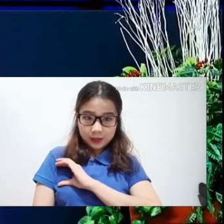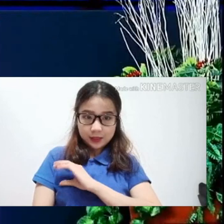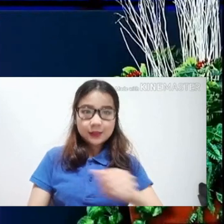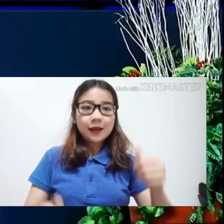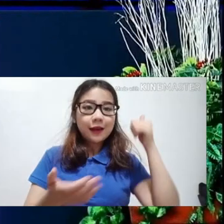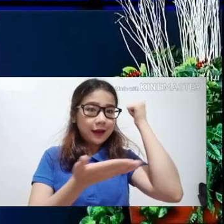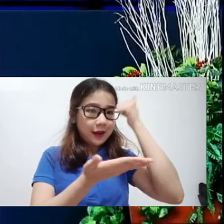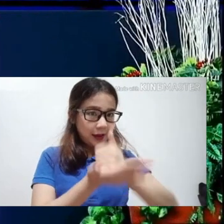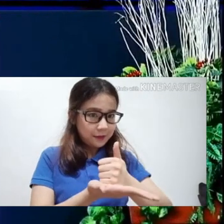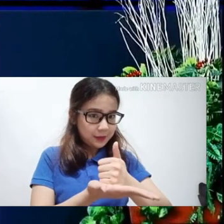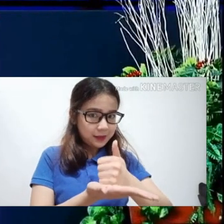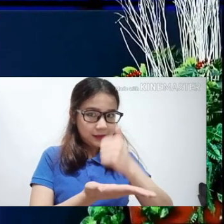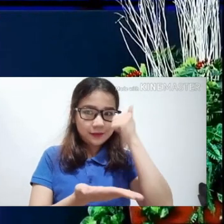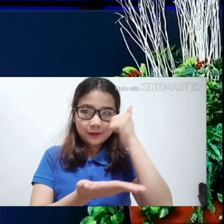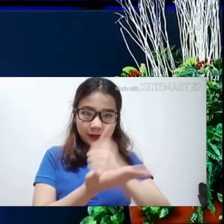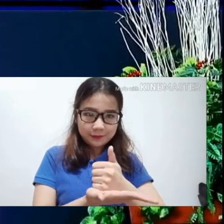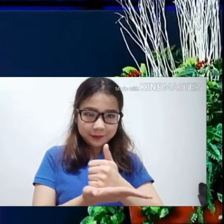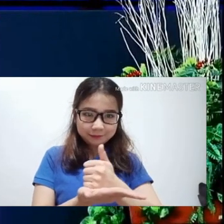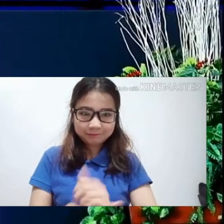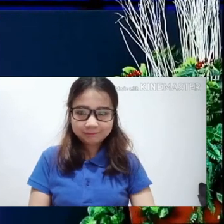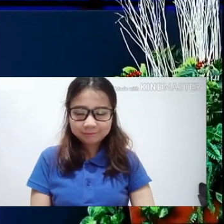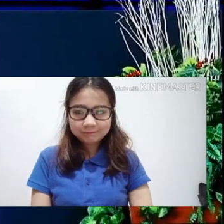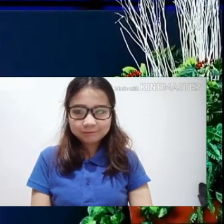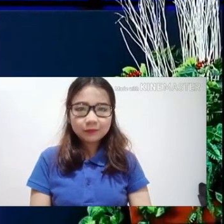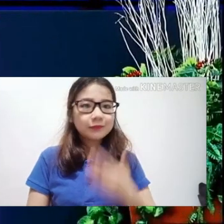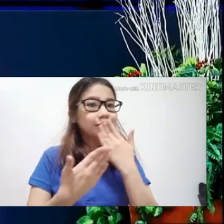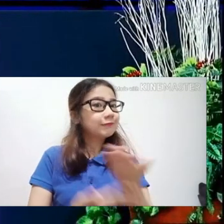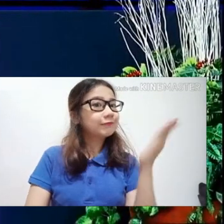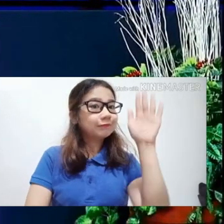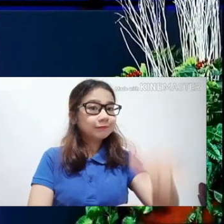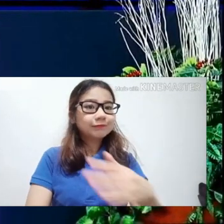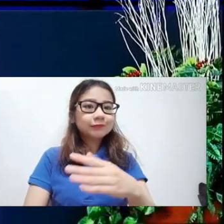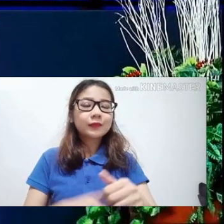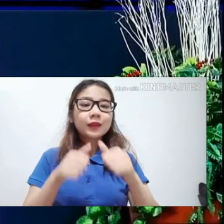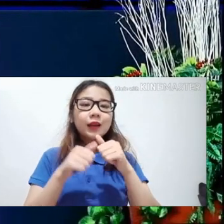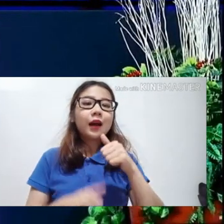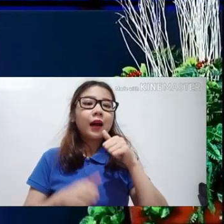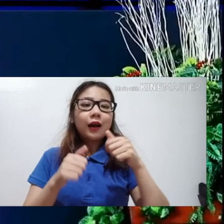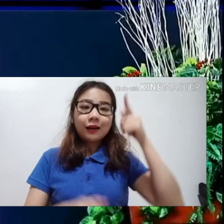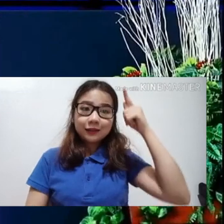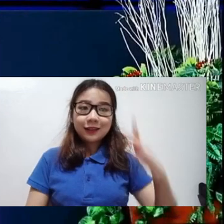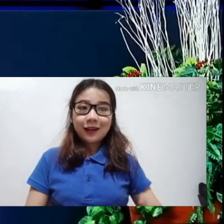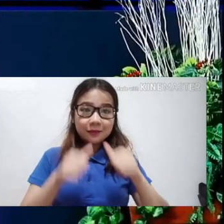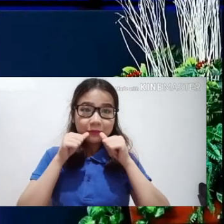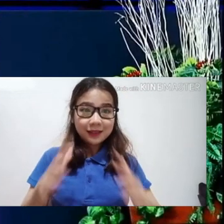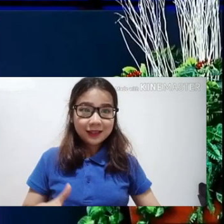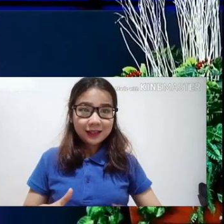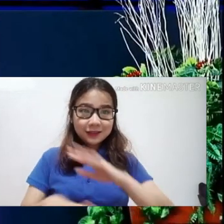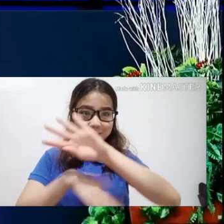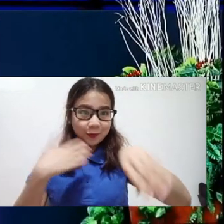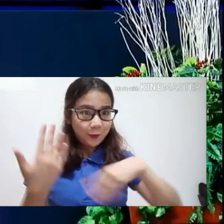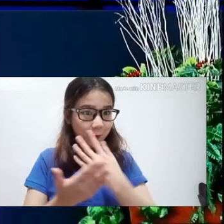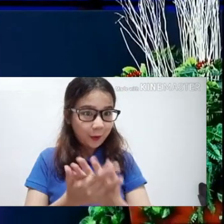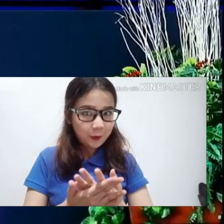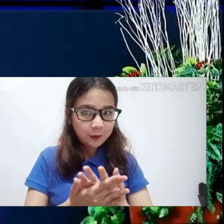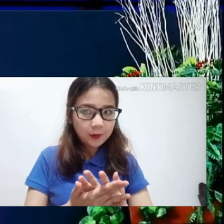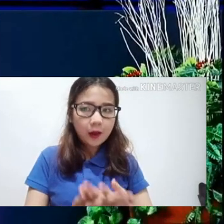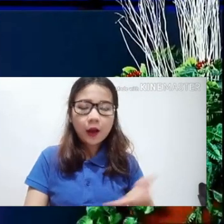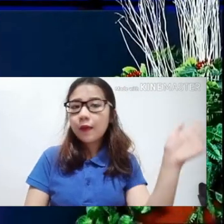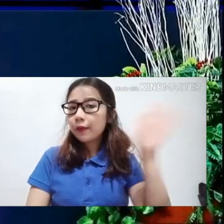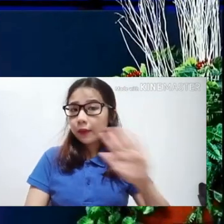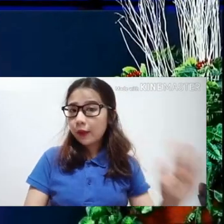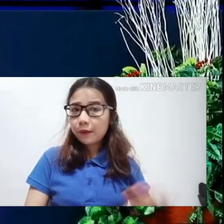in Christ. Amen, amen, and amen. Magandang gabi po at God bless po sa lahat sa inyo na nag-tune in po sa